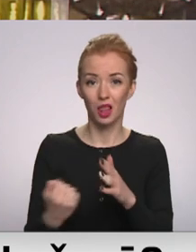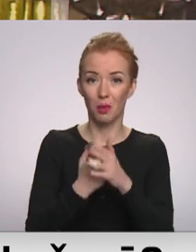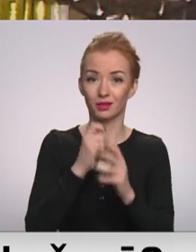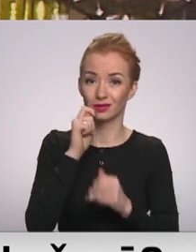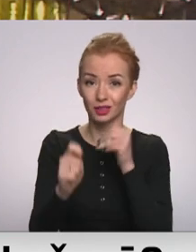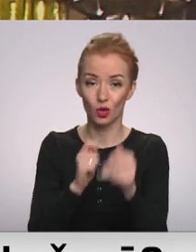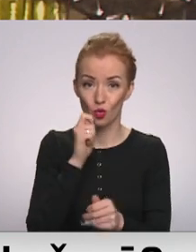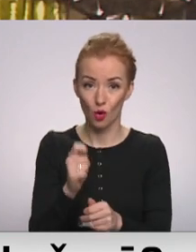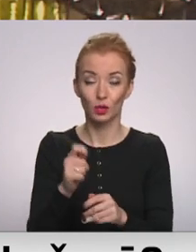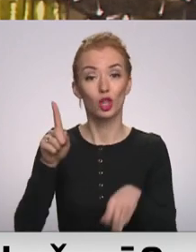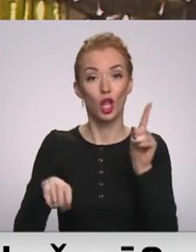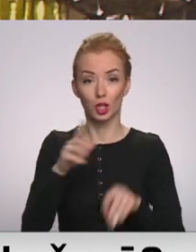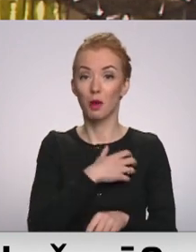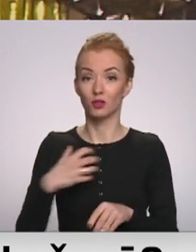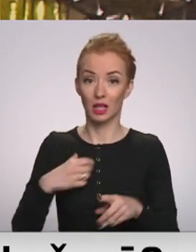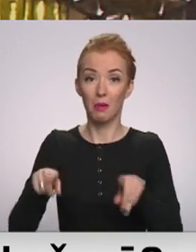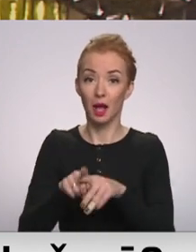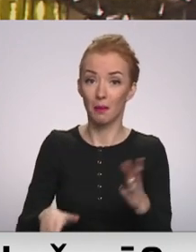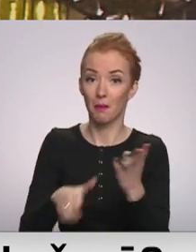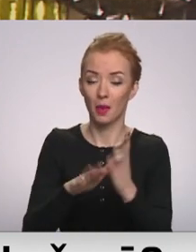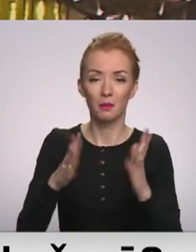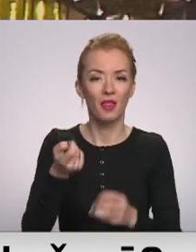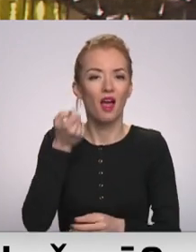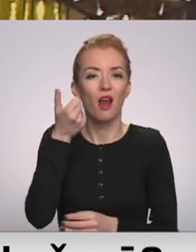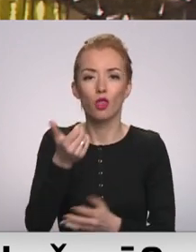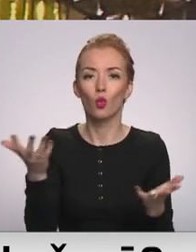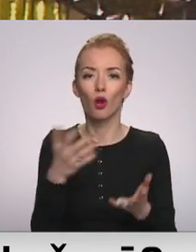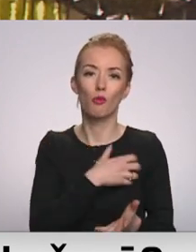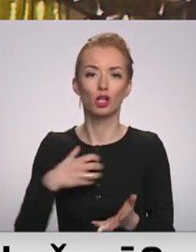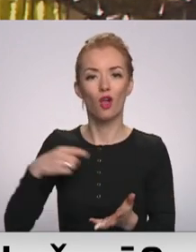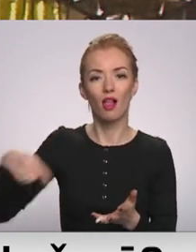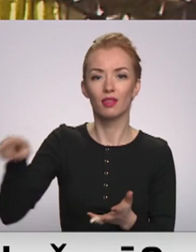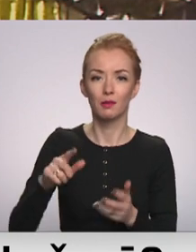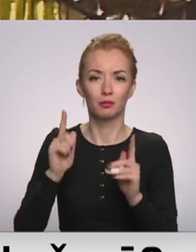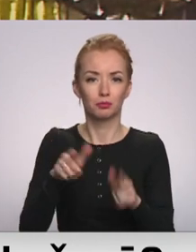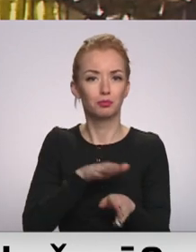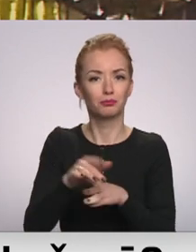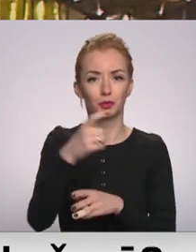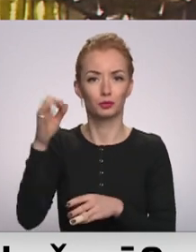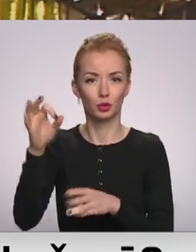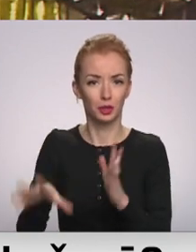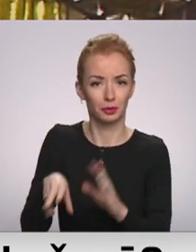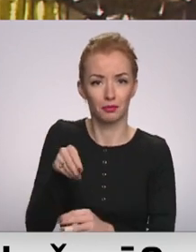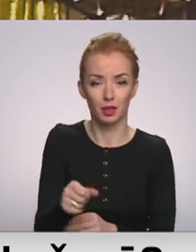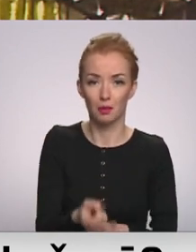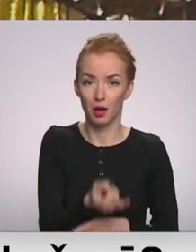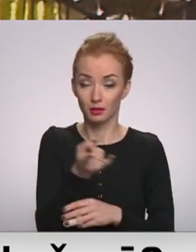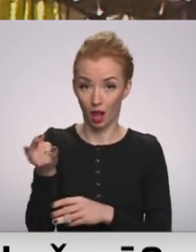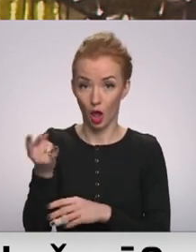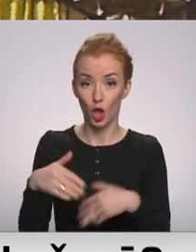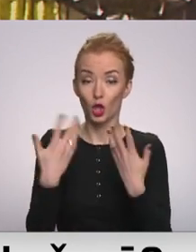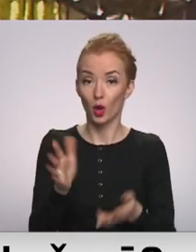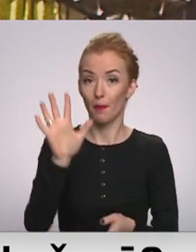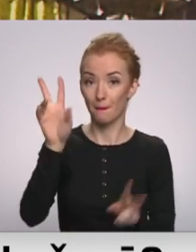roku sniedz pašvaldības, taču reti kura pilnībā apmaksā pacēlāju vai uzbrauktuves izbūvi. Turpinot labdarības maratonu, dod 5